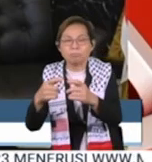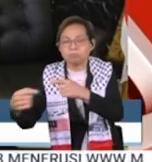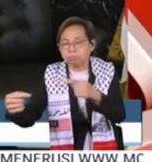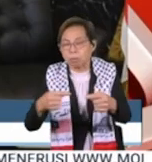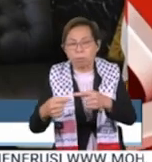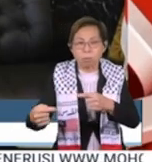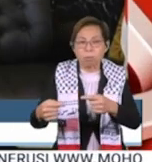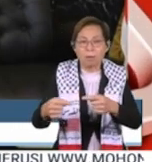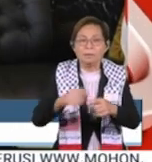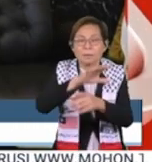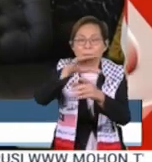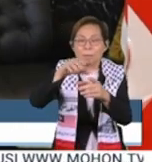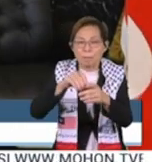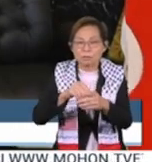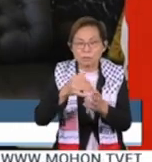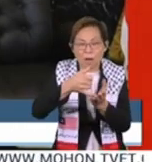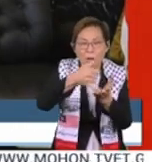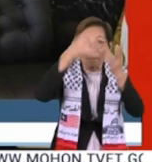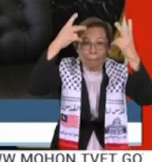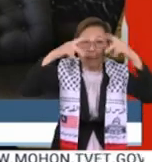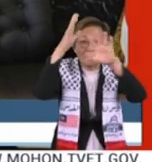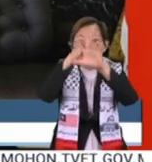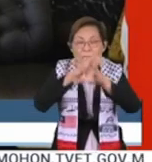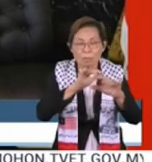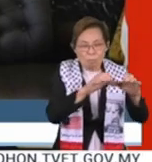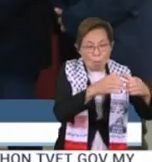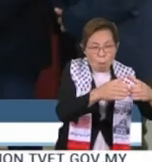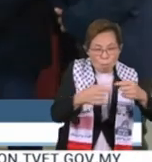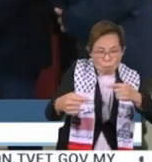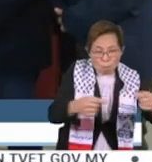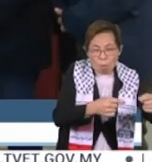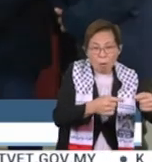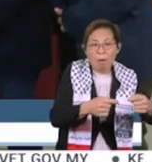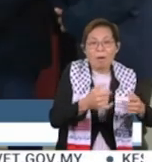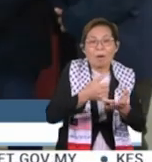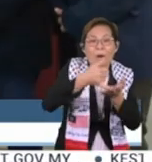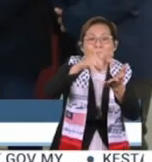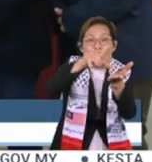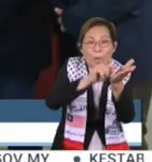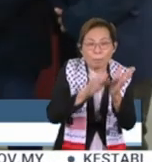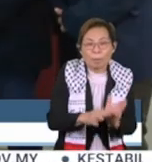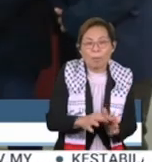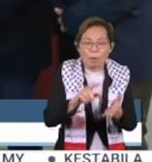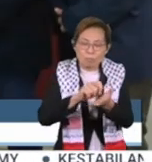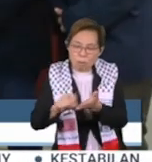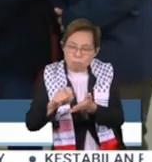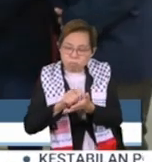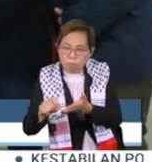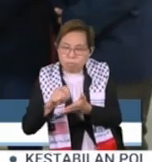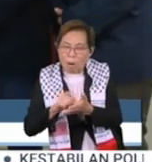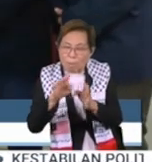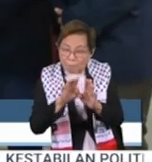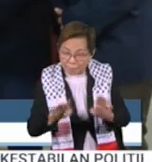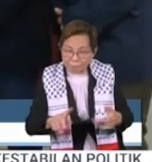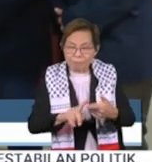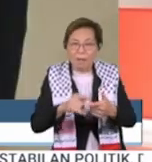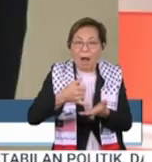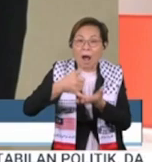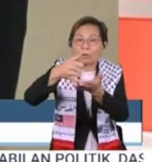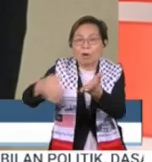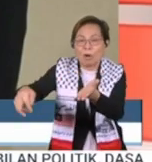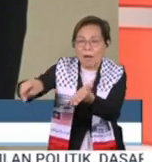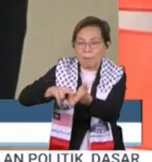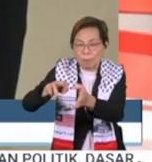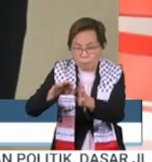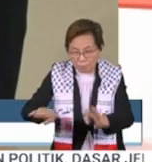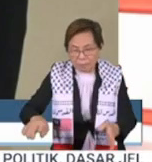termasuk anugerah Premier Sarawak. Antara kategori yang dipertandingkan ialah anugerah kewartawanan bagi rencana dan penulisan berita, anugerah